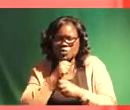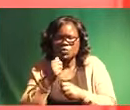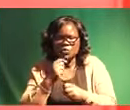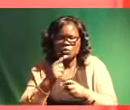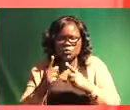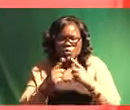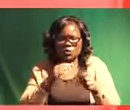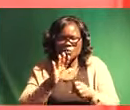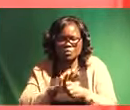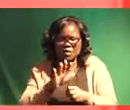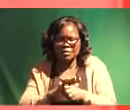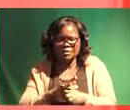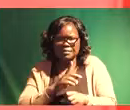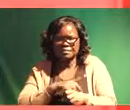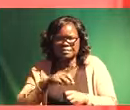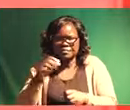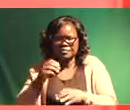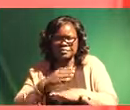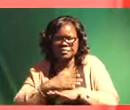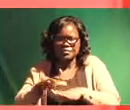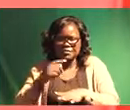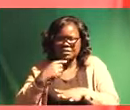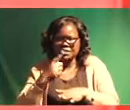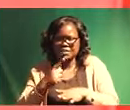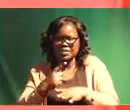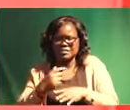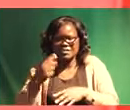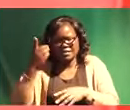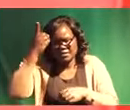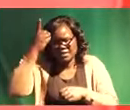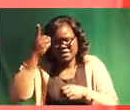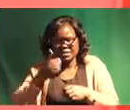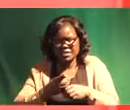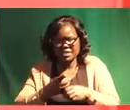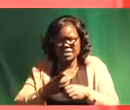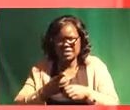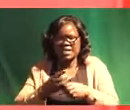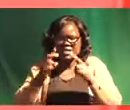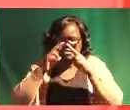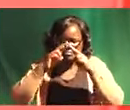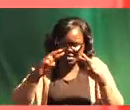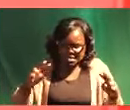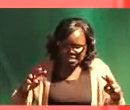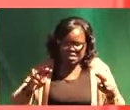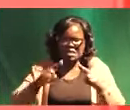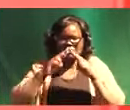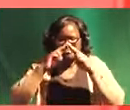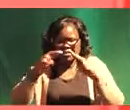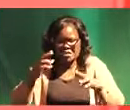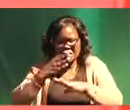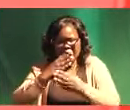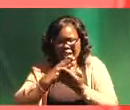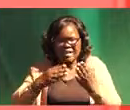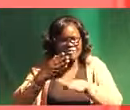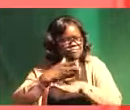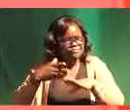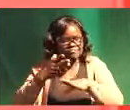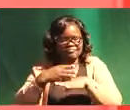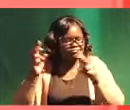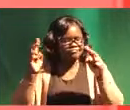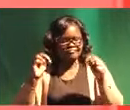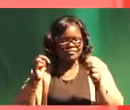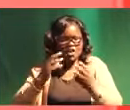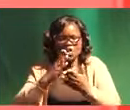hayo. Nikirudi huko Kikuyu na Nairobi niseme mumeamua ni amani, hakuna nusu mkate,